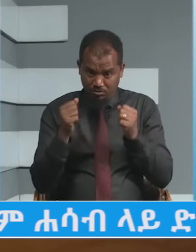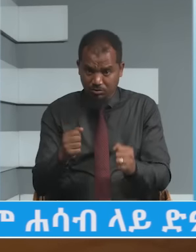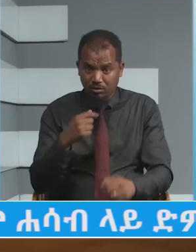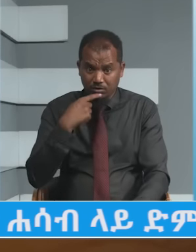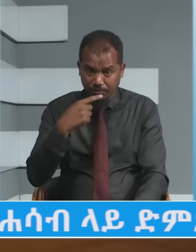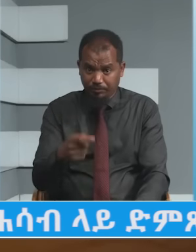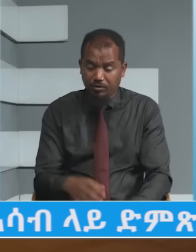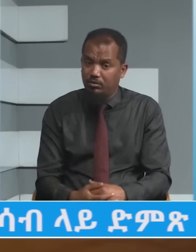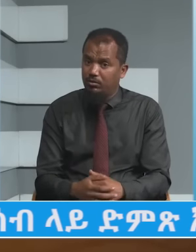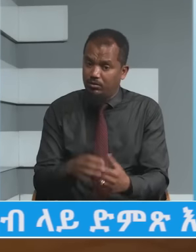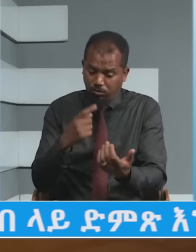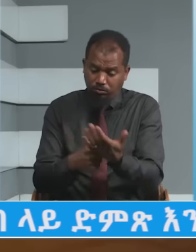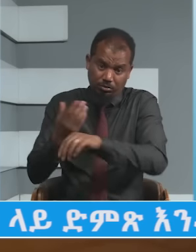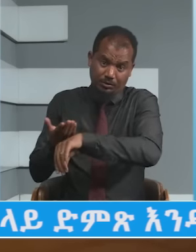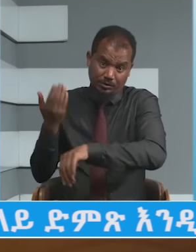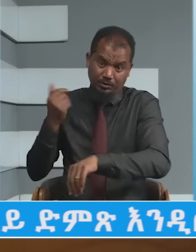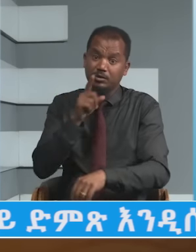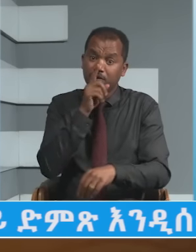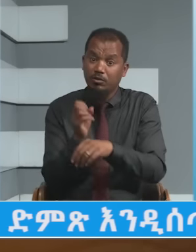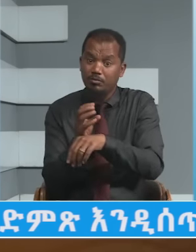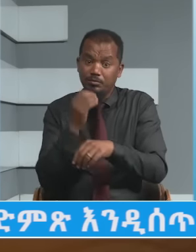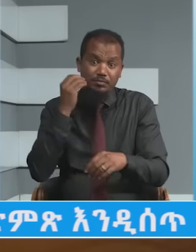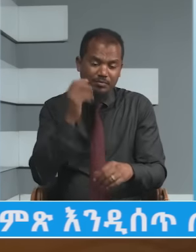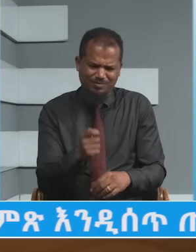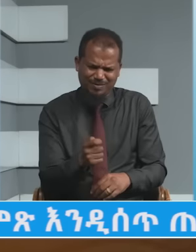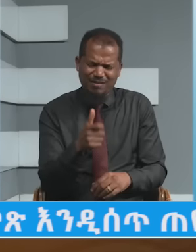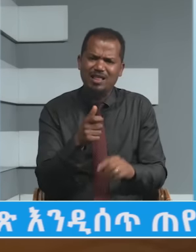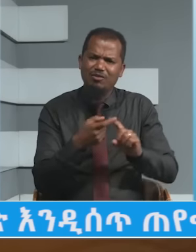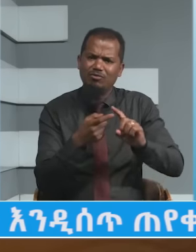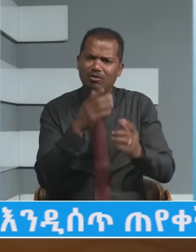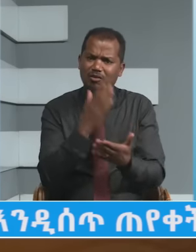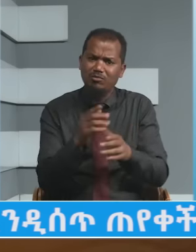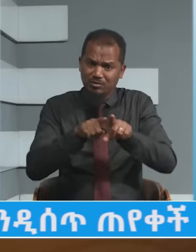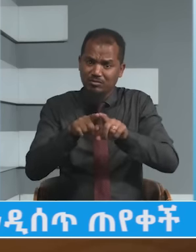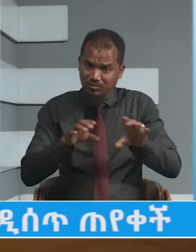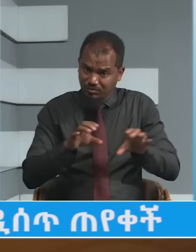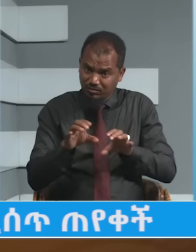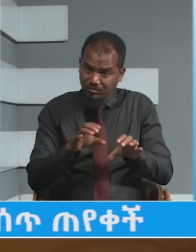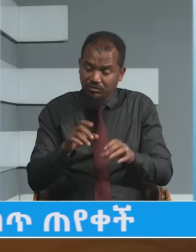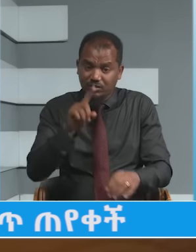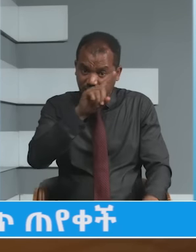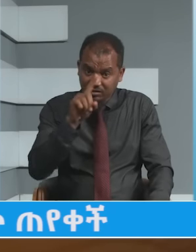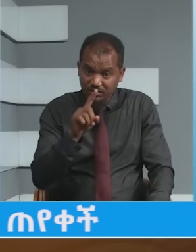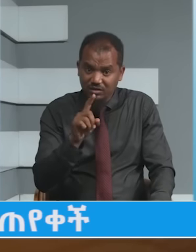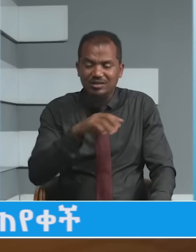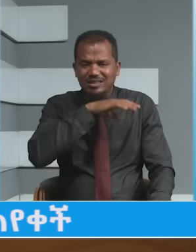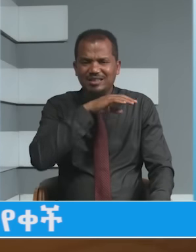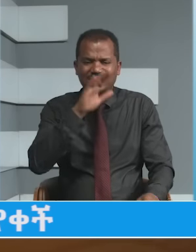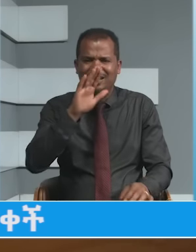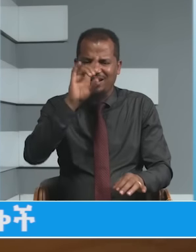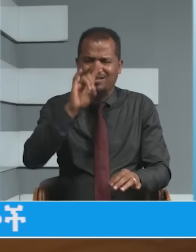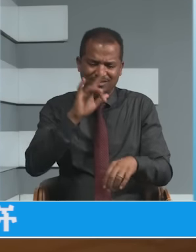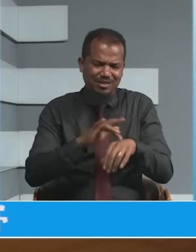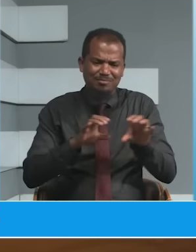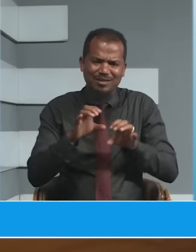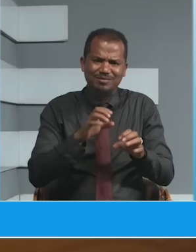እንደሚችል ጠቁመዋል። ከዚህ ቀደም የጸጥታው ምክር ቤት አፋጣኝ የተኩስ አቁም ስምምነት እንዲደረግ ቢጠይቅም እስራኤል